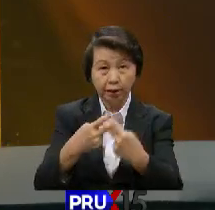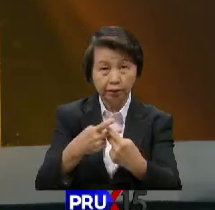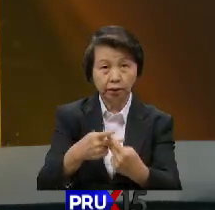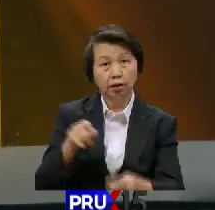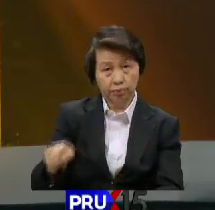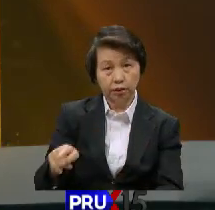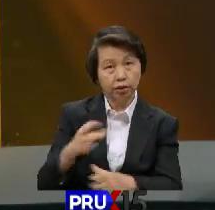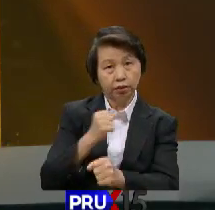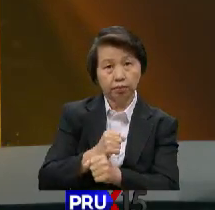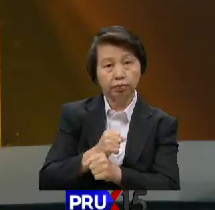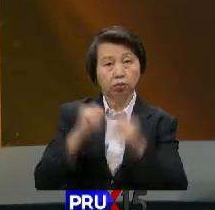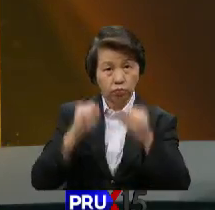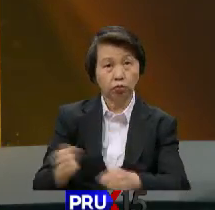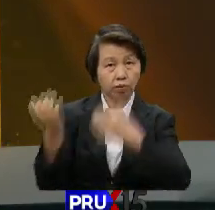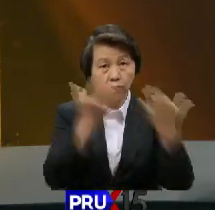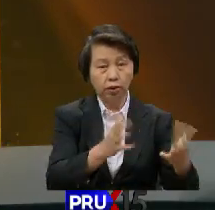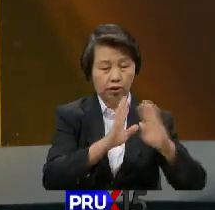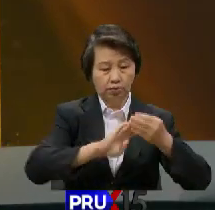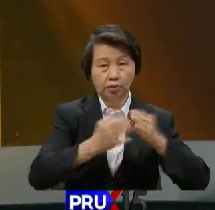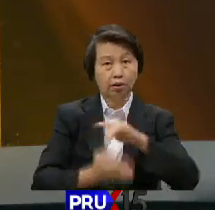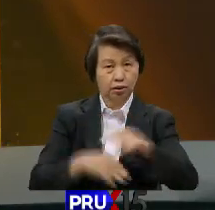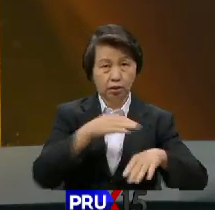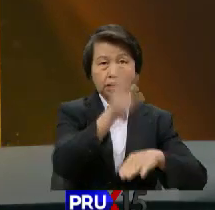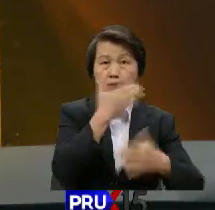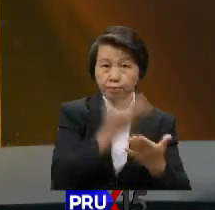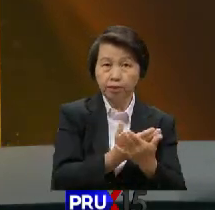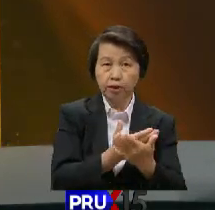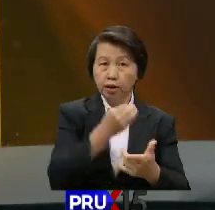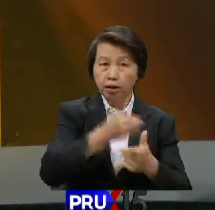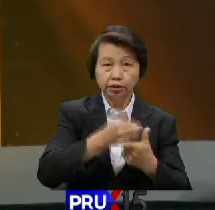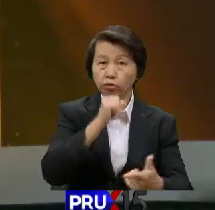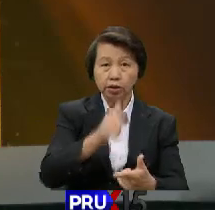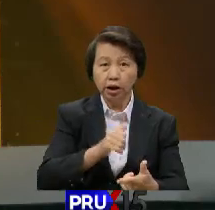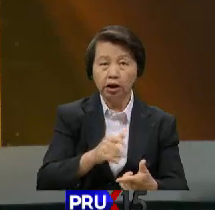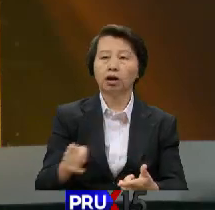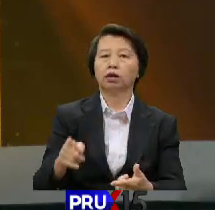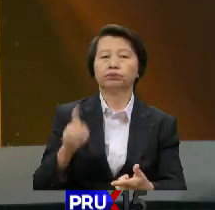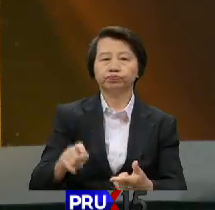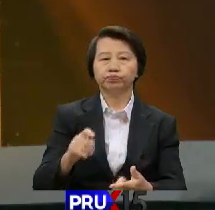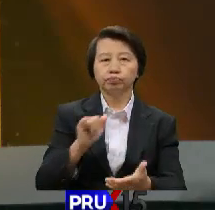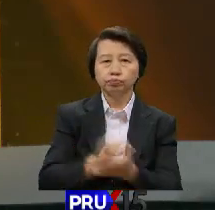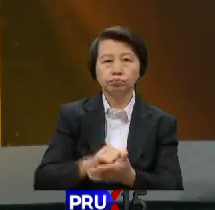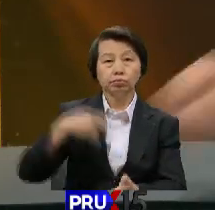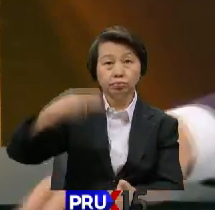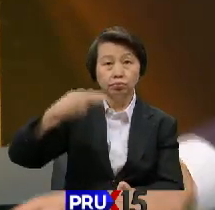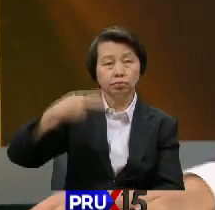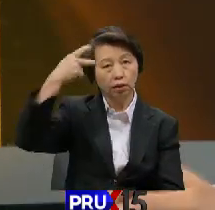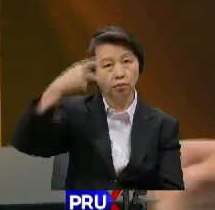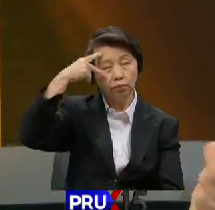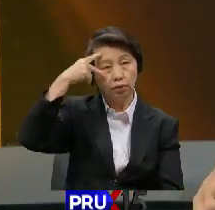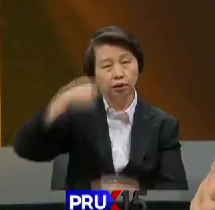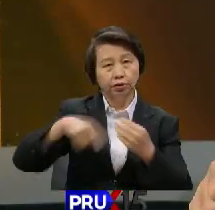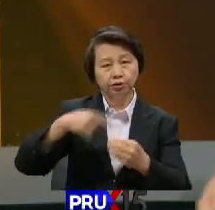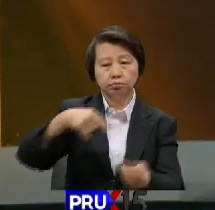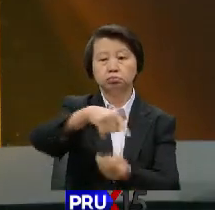tersebut mereka dapat membawa masyarakat mereka menjadi lebih baik atau tidak jadi literasi politik tentang